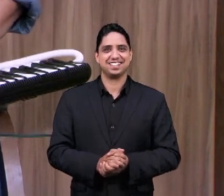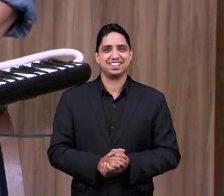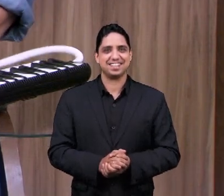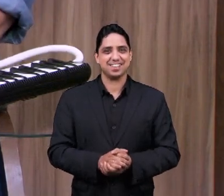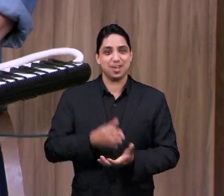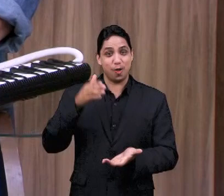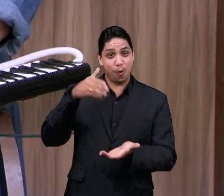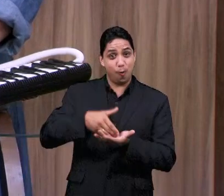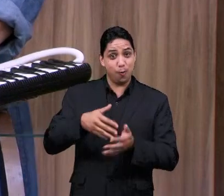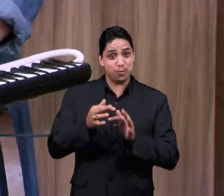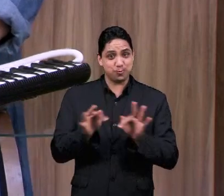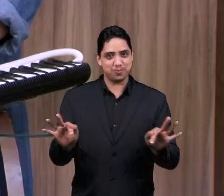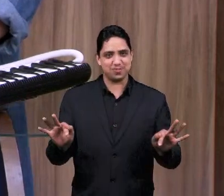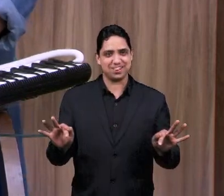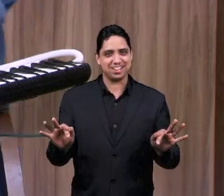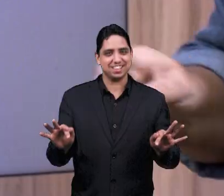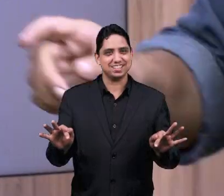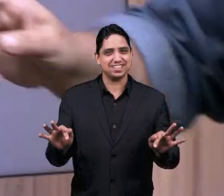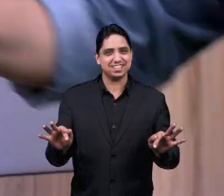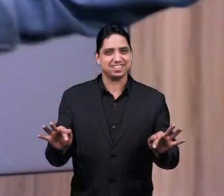La dernière phrase.